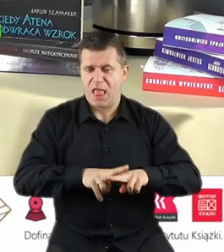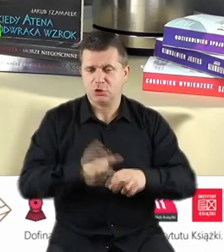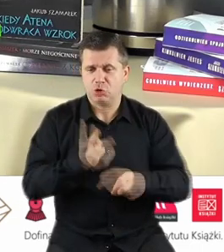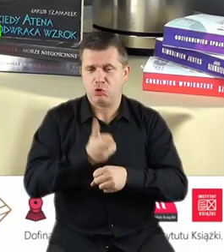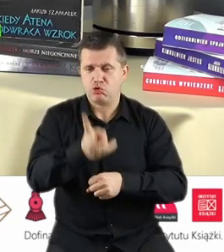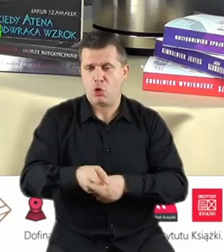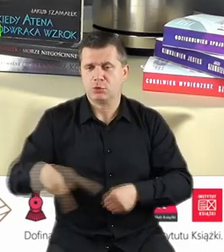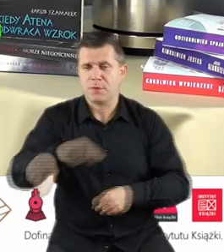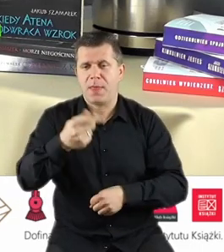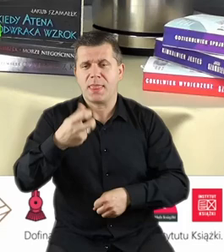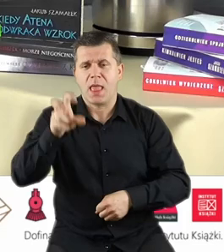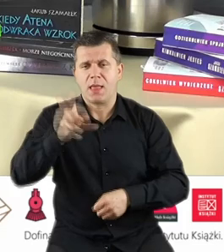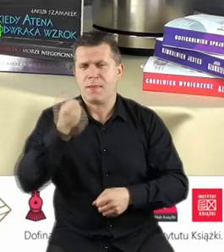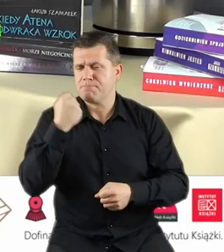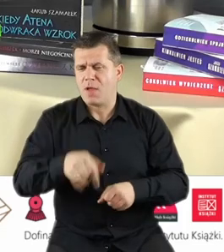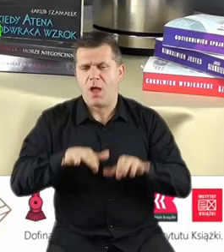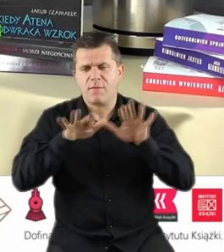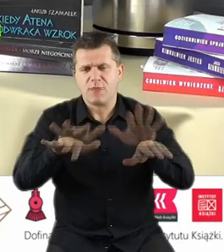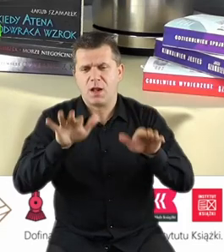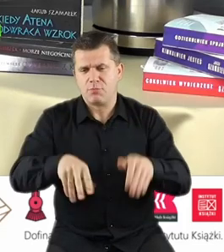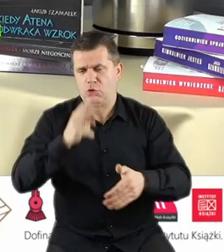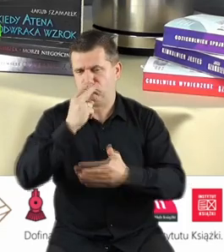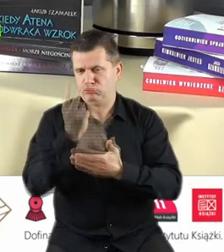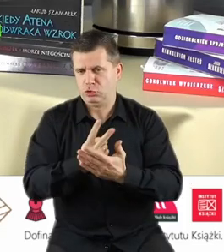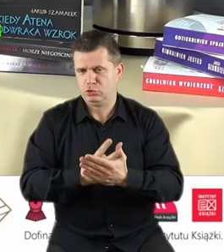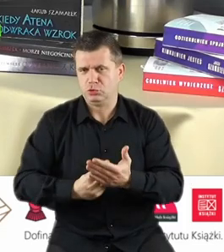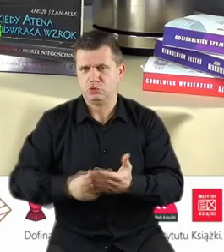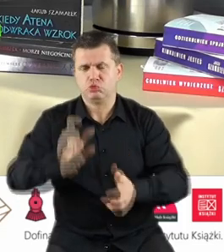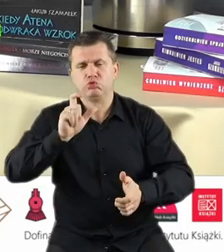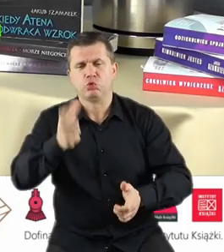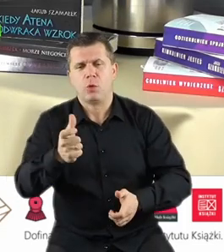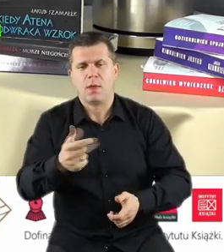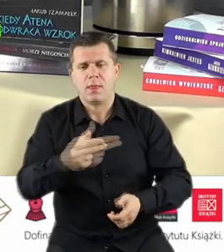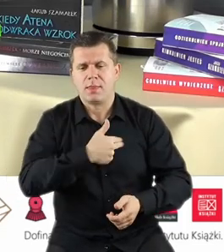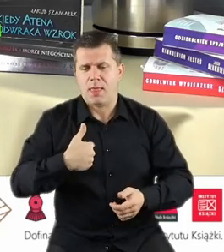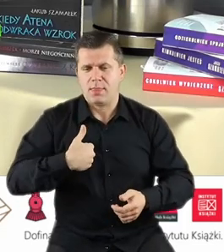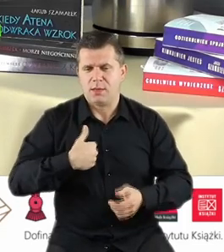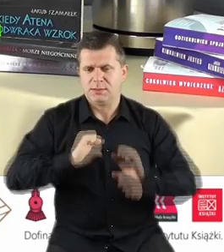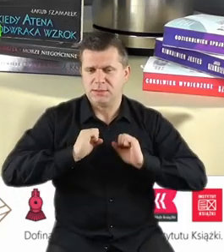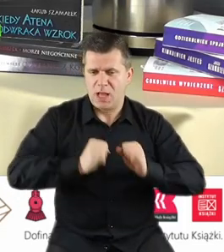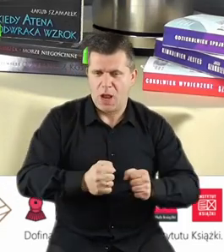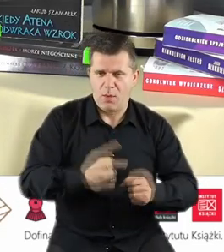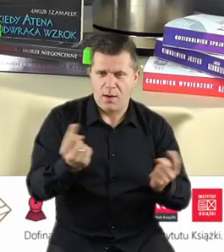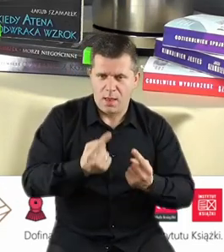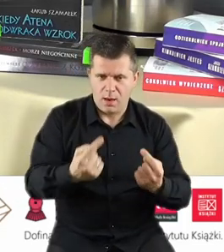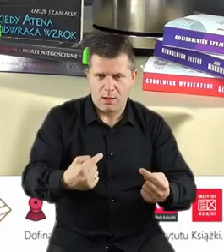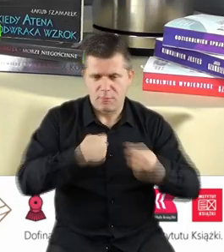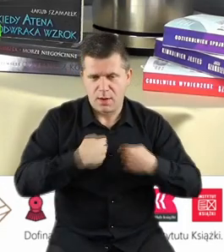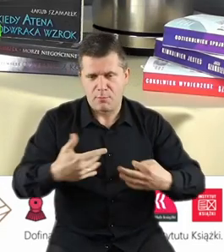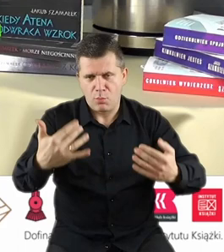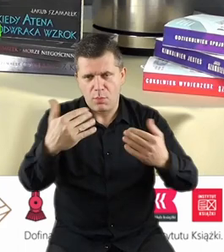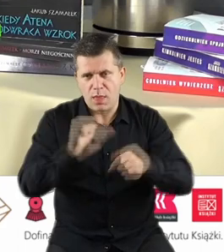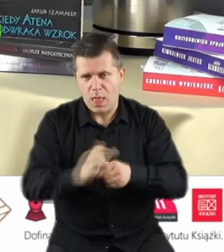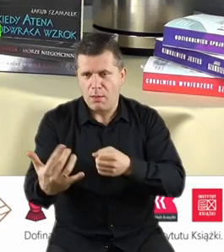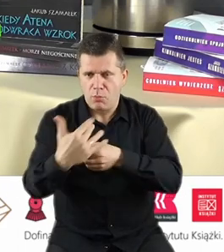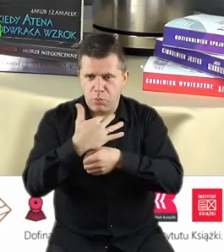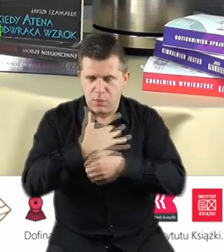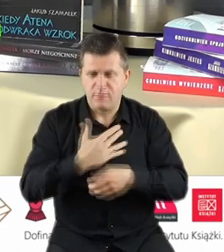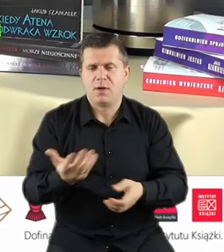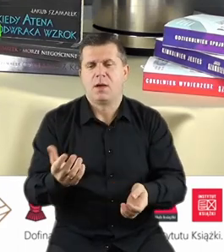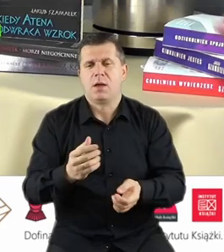można bardzo wiele wyczytać na temat tego, co na nas zadziała, jaka reklama zadziała, jaka nie zadziała, co nas przekona, co nie